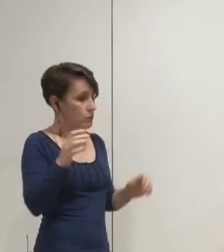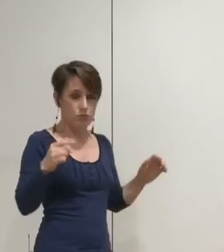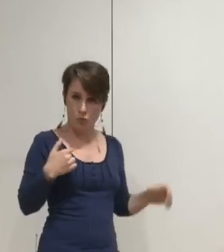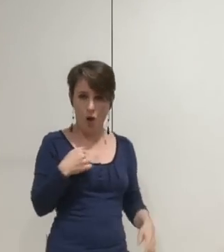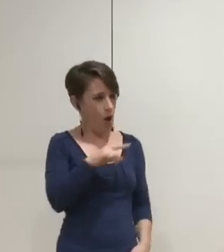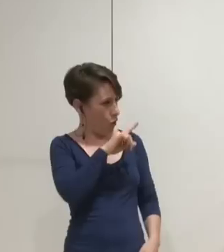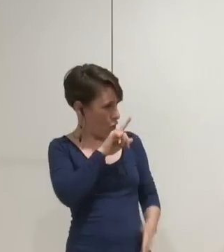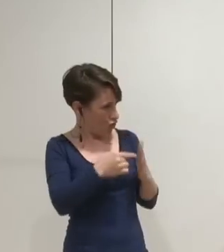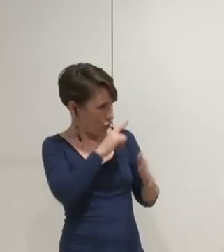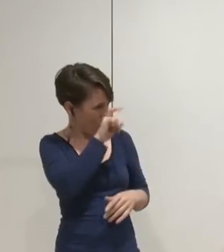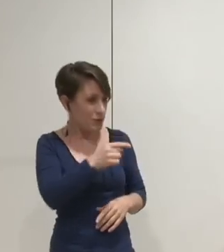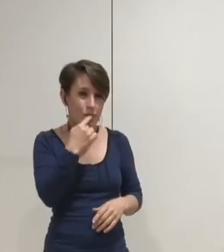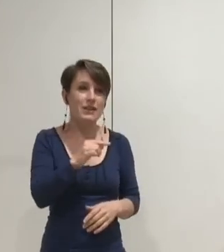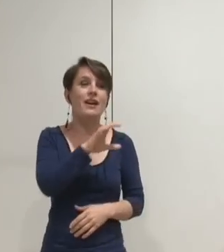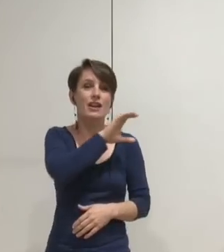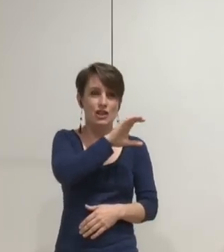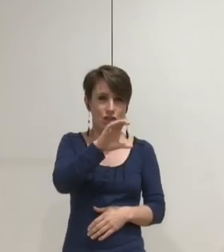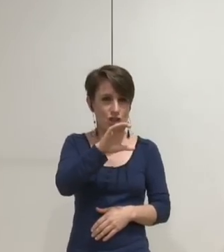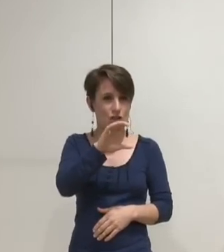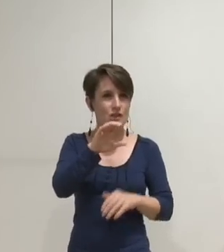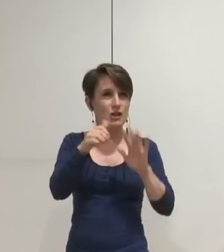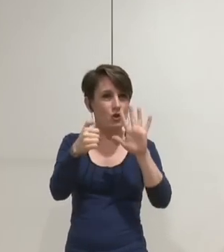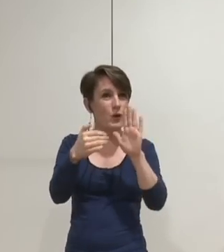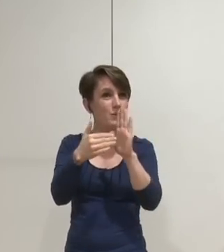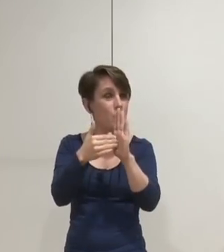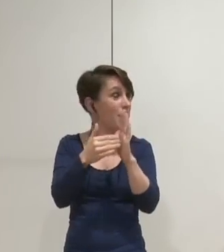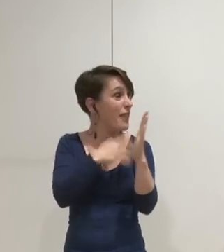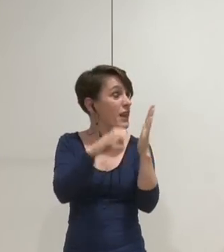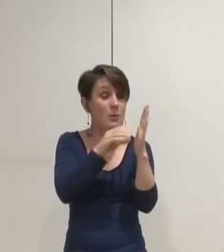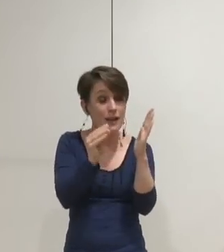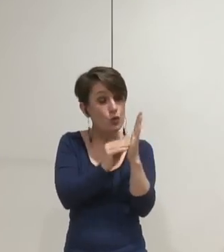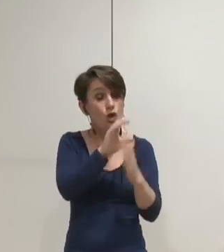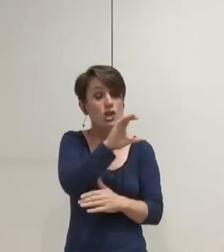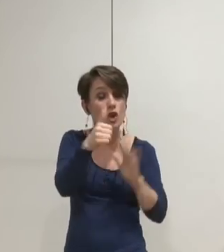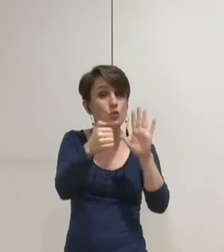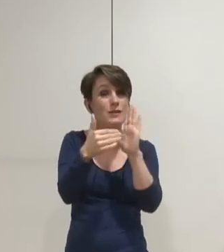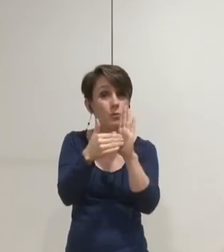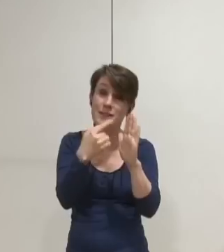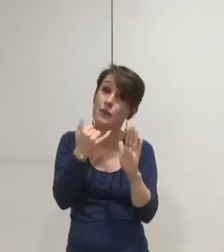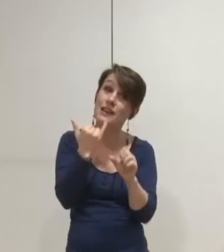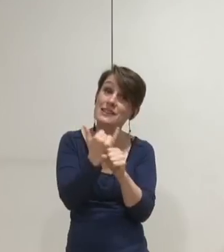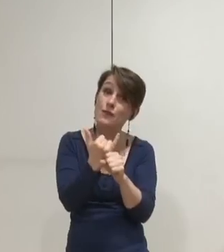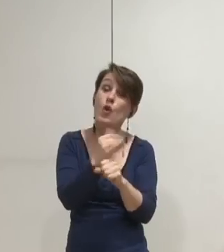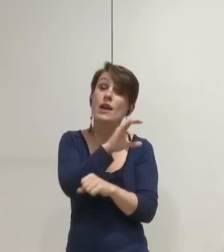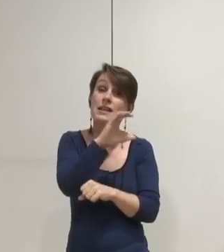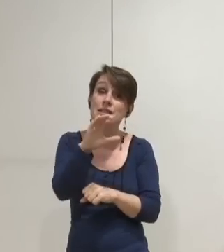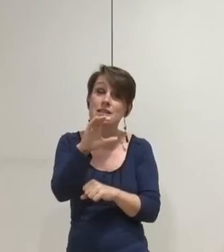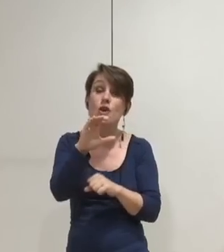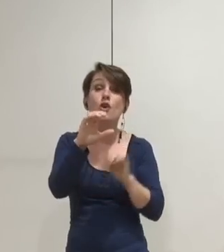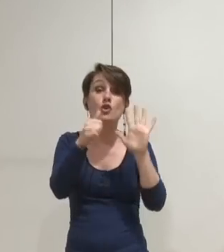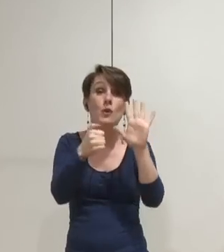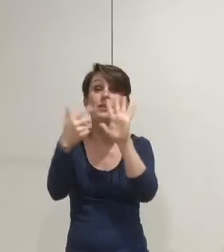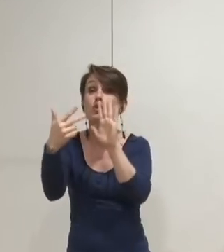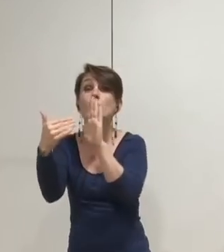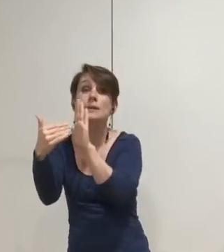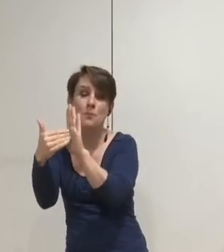160000 mais 168000 parce qu'il a écrit 160000 dans la délibre donc voilà donc 159855